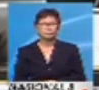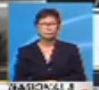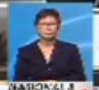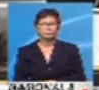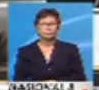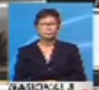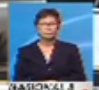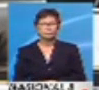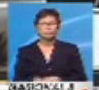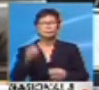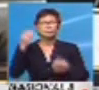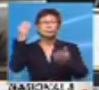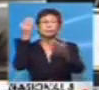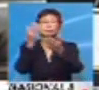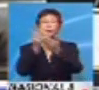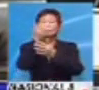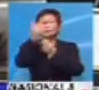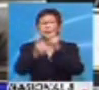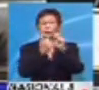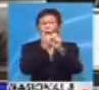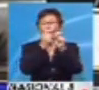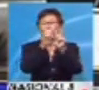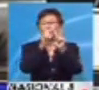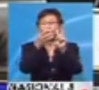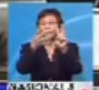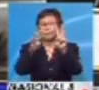sekat tahun 2014 dari